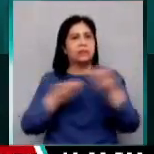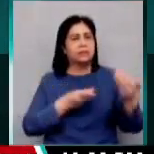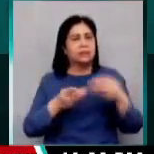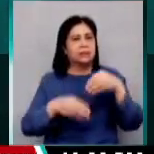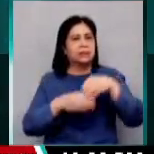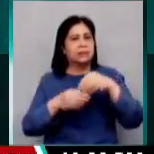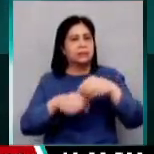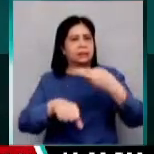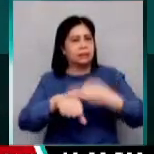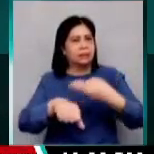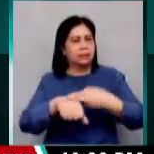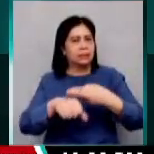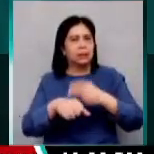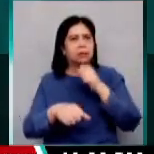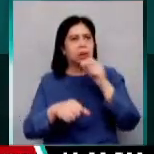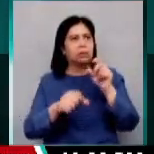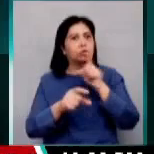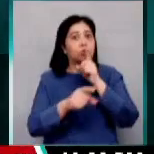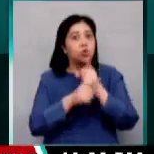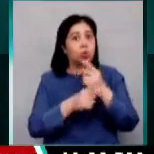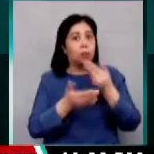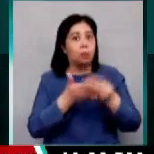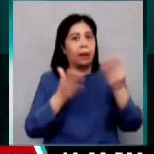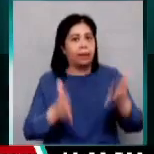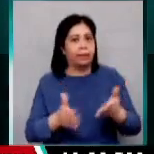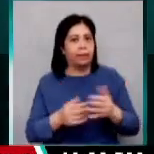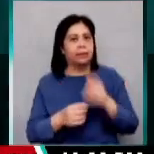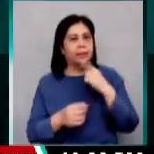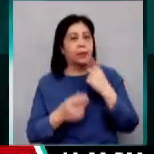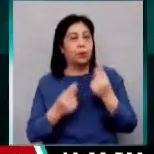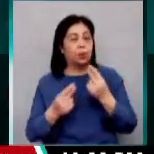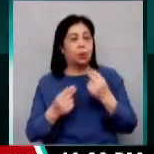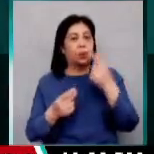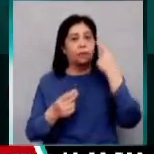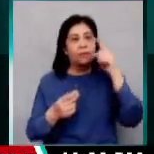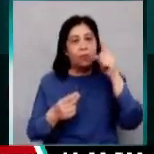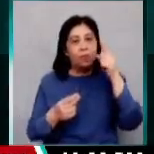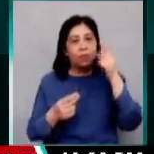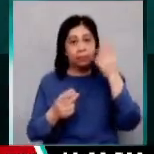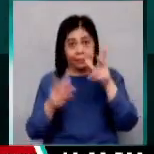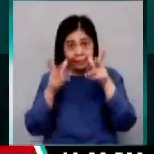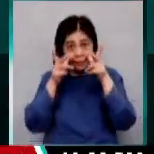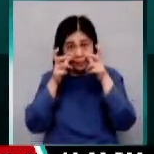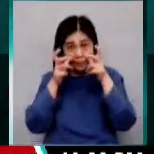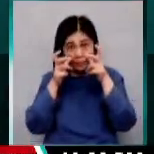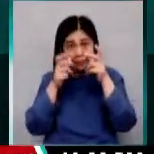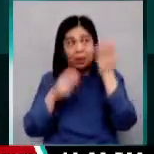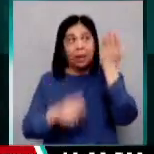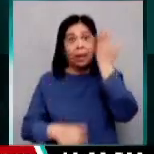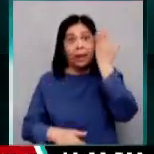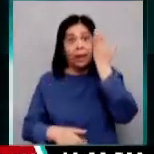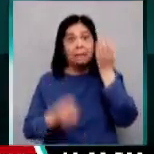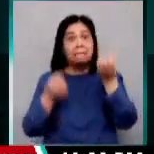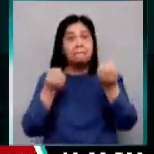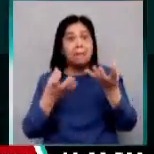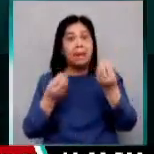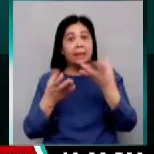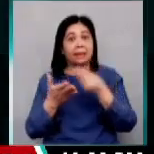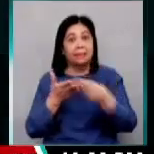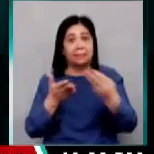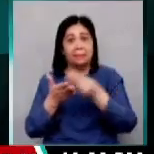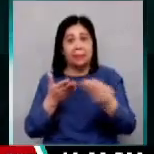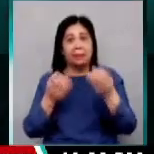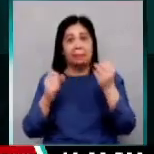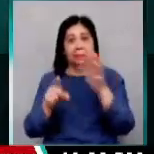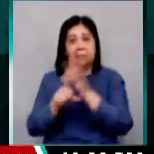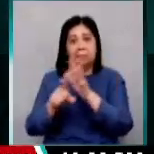at hindi sa mga totoong buyer. Ginagawa raw nila ito, o pakinggan nyo ha, para magmukhang marami. Naibenta ang kanilang online